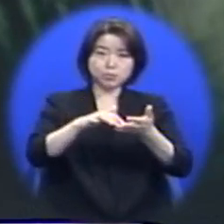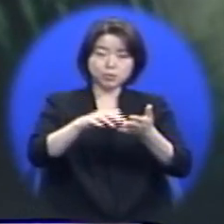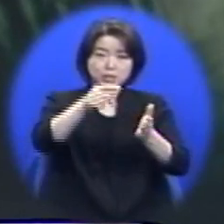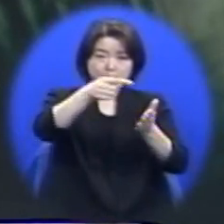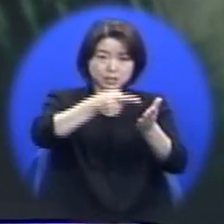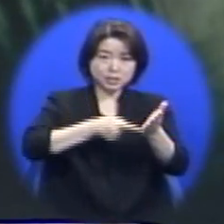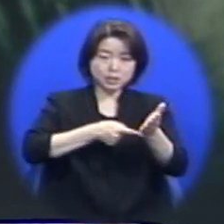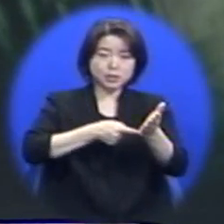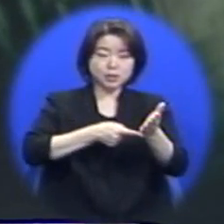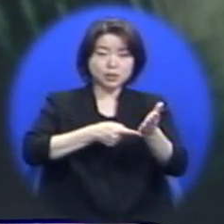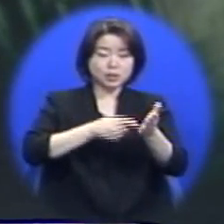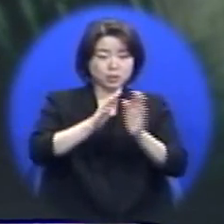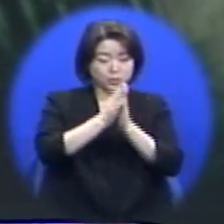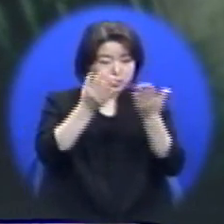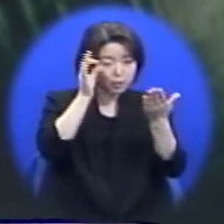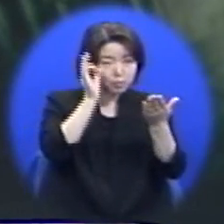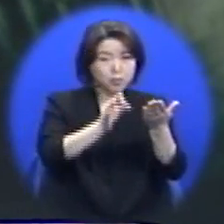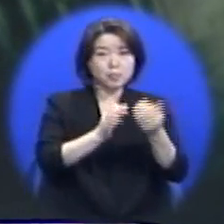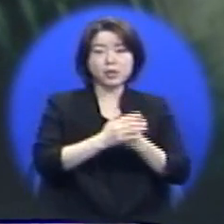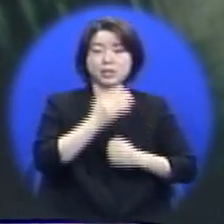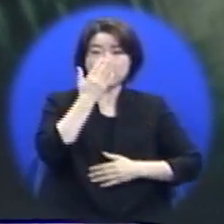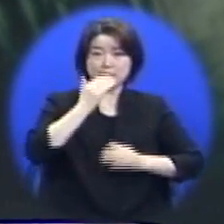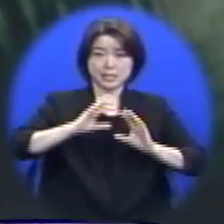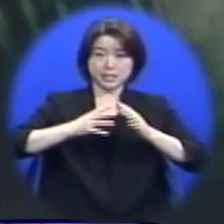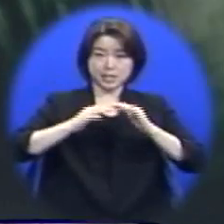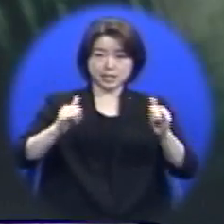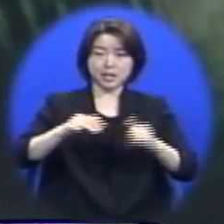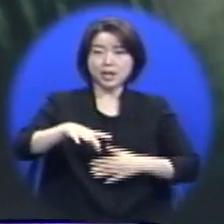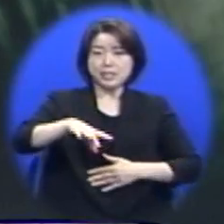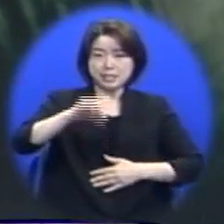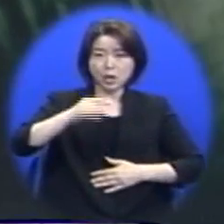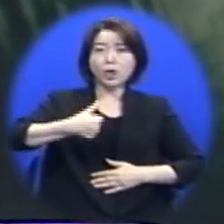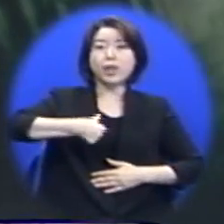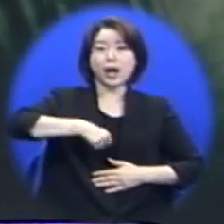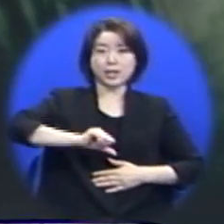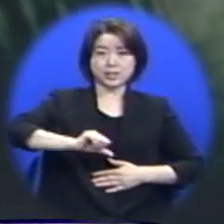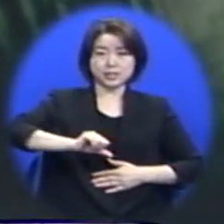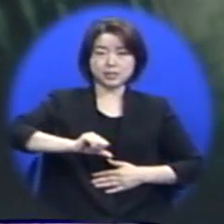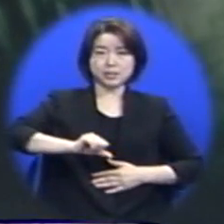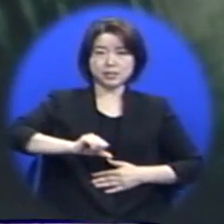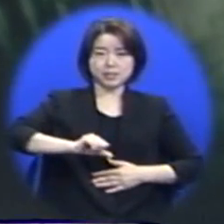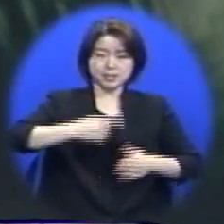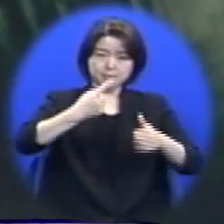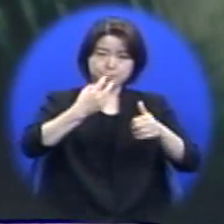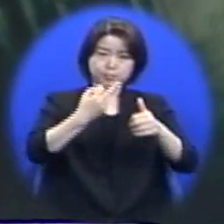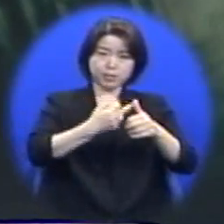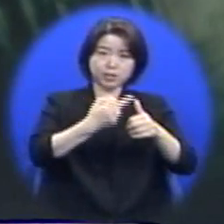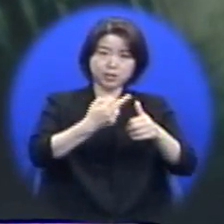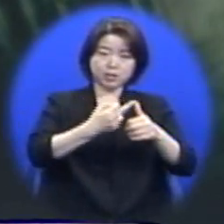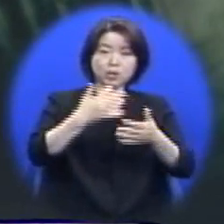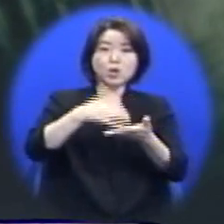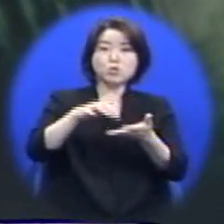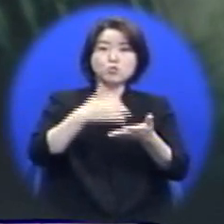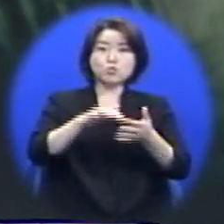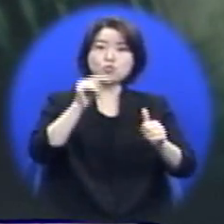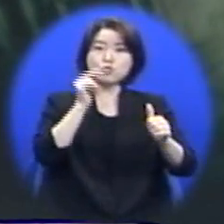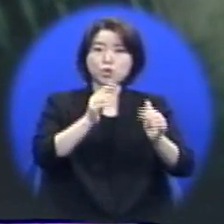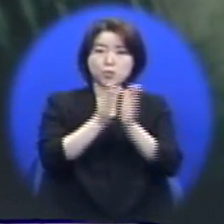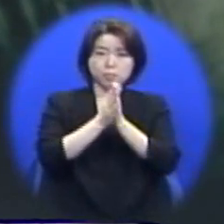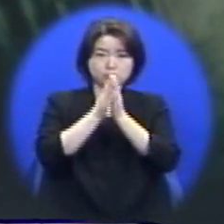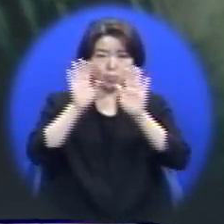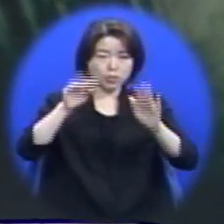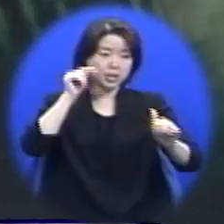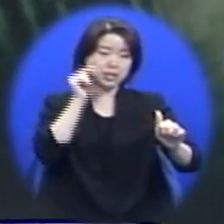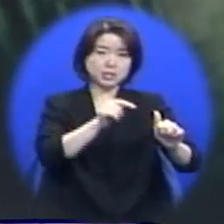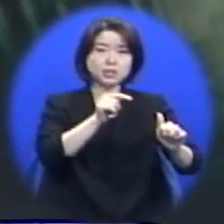51절에 보면 이스라엘 백성의 첫 아들, 맏아들 수를 세라 모세에게